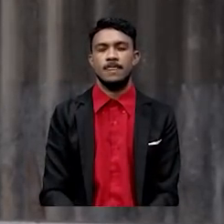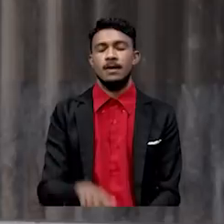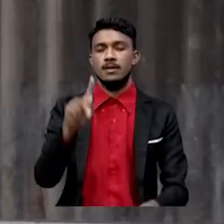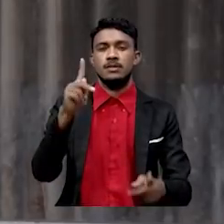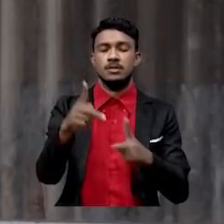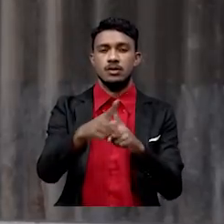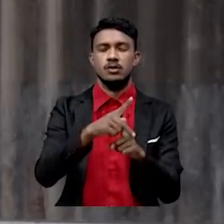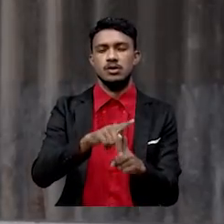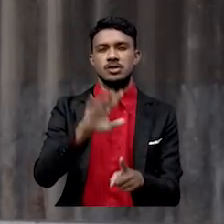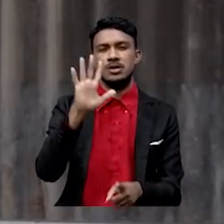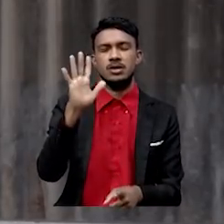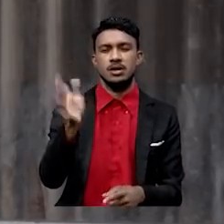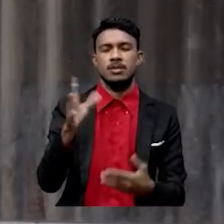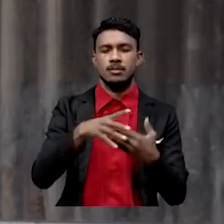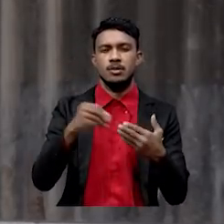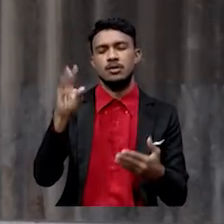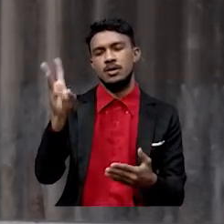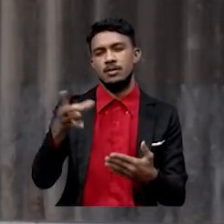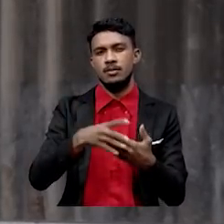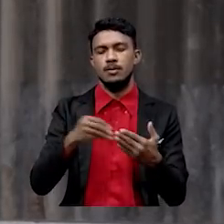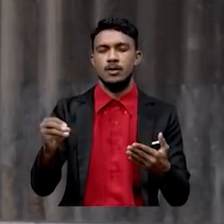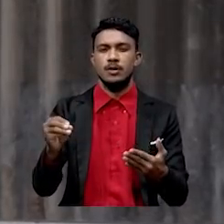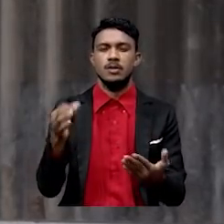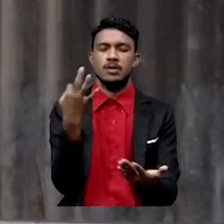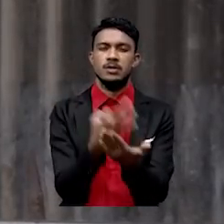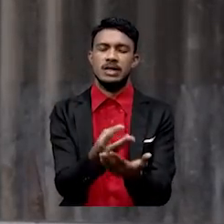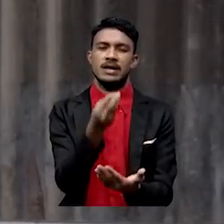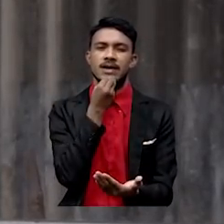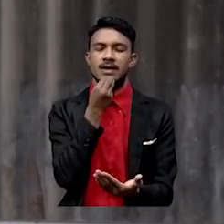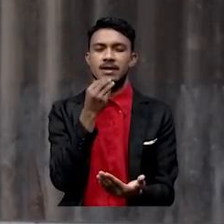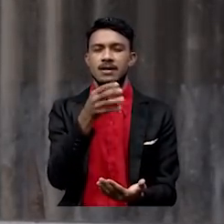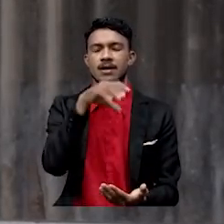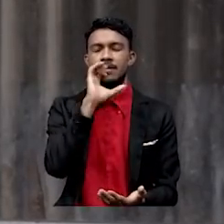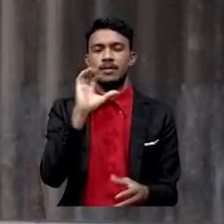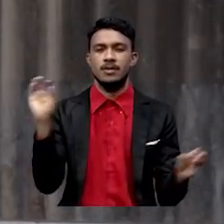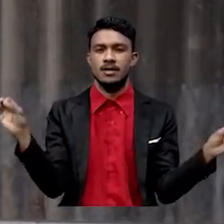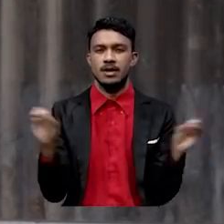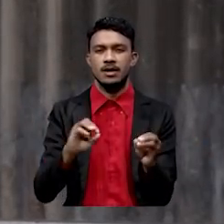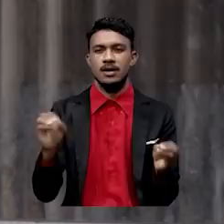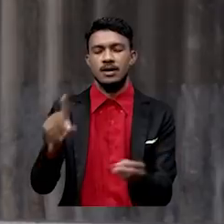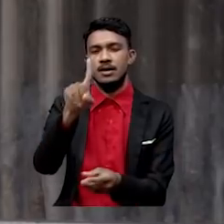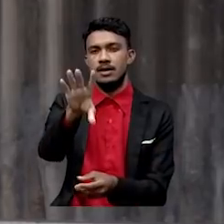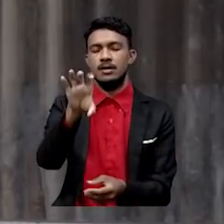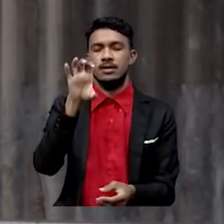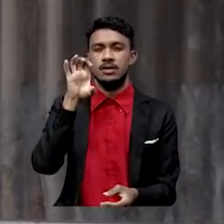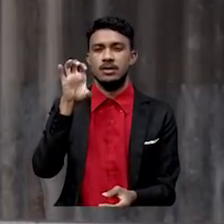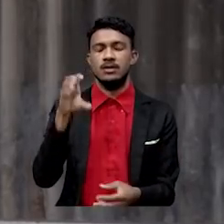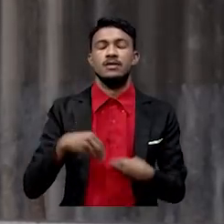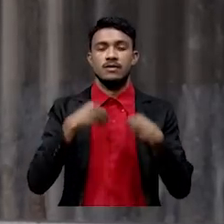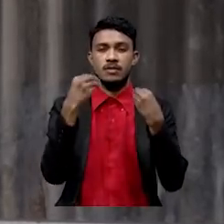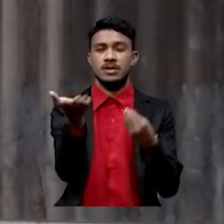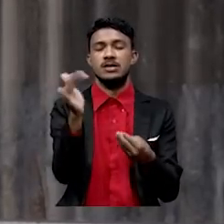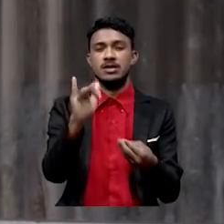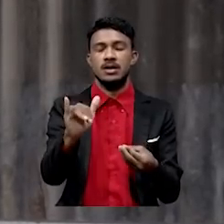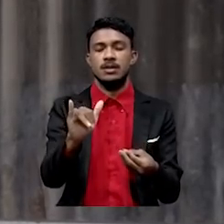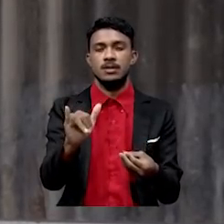e 60. Ta han he mulai. Te que há bela com pulang ida há bela heta de 15 será já espaço. Prensa basira mas la buat